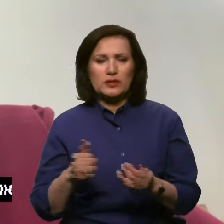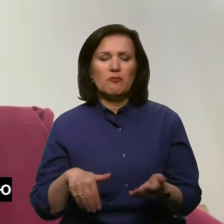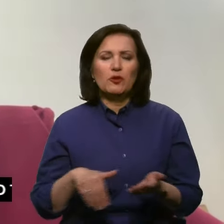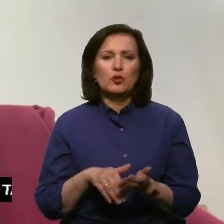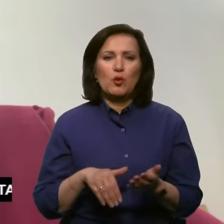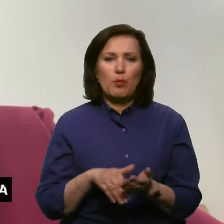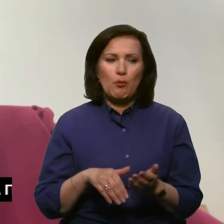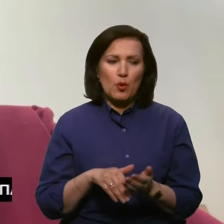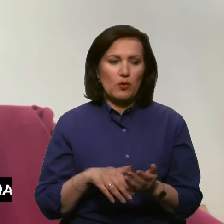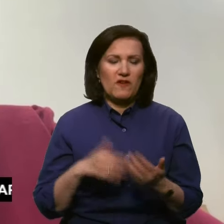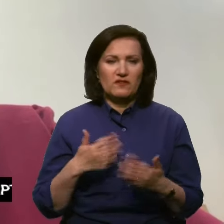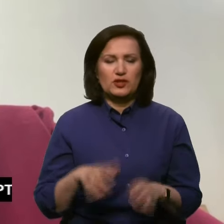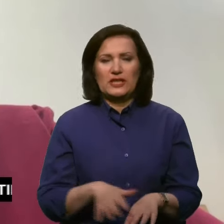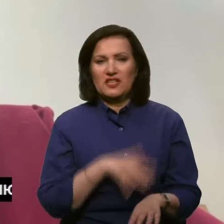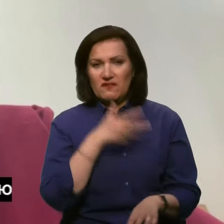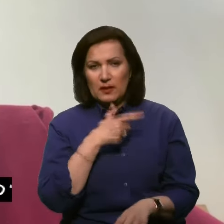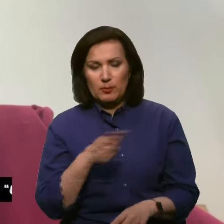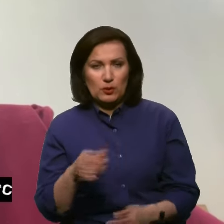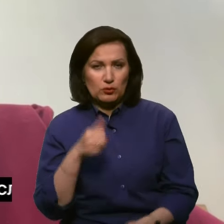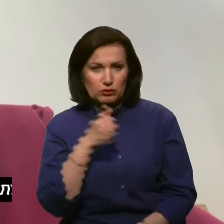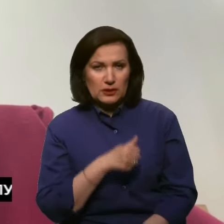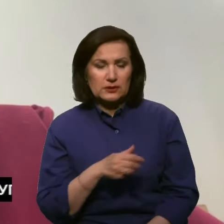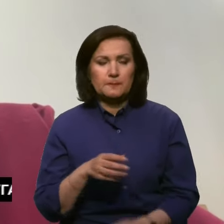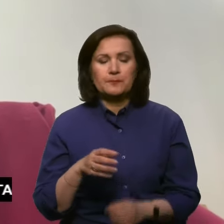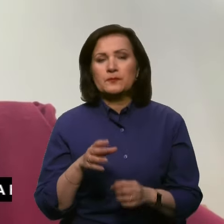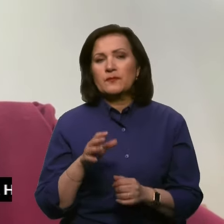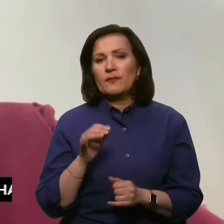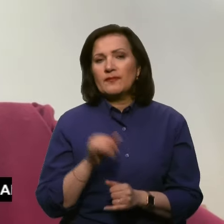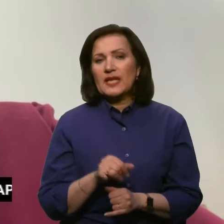допомогу вже тривалий період часу і за діючим